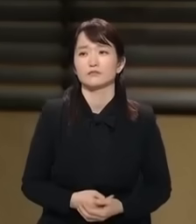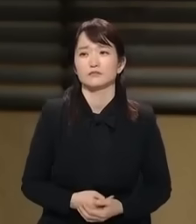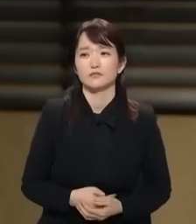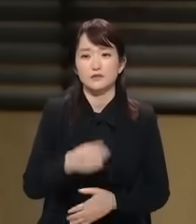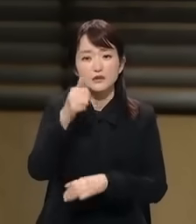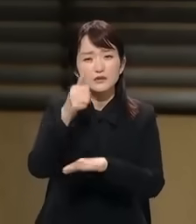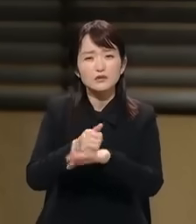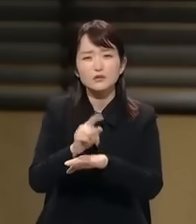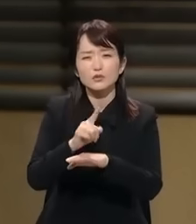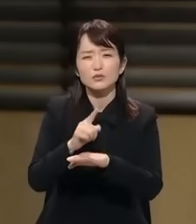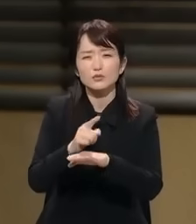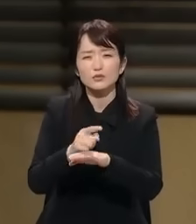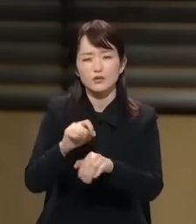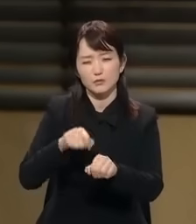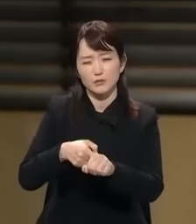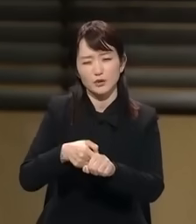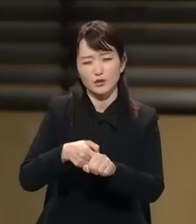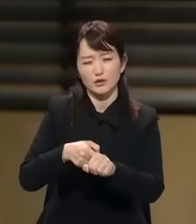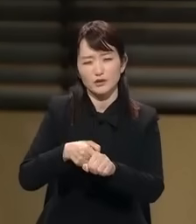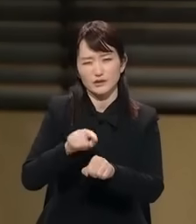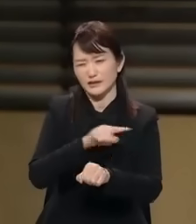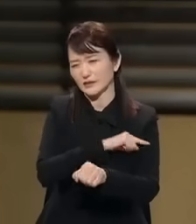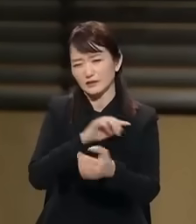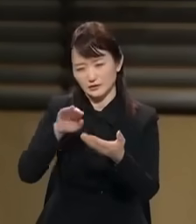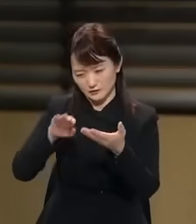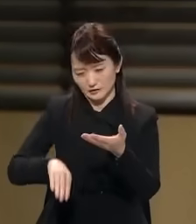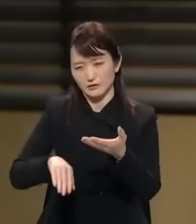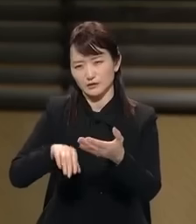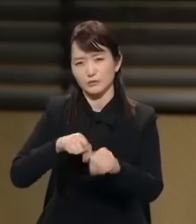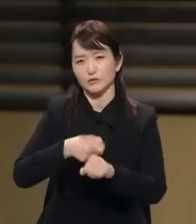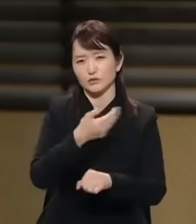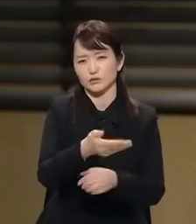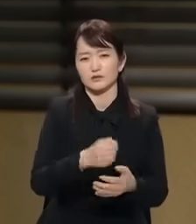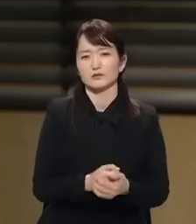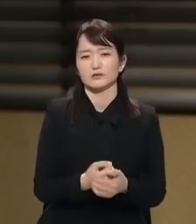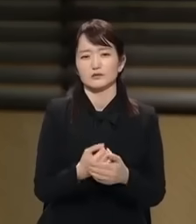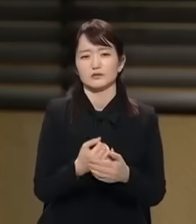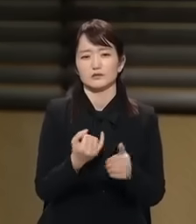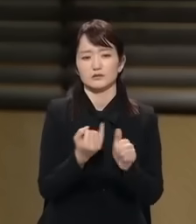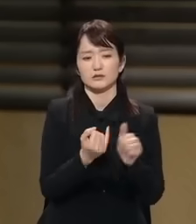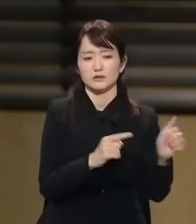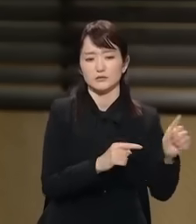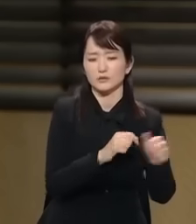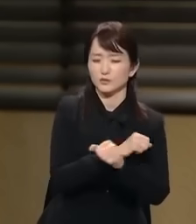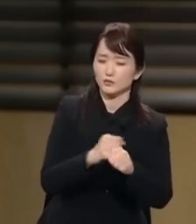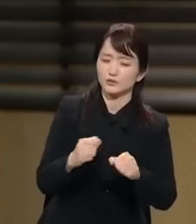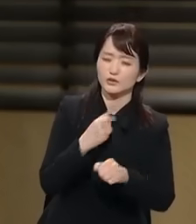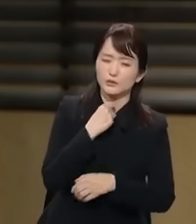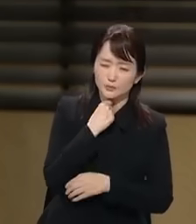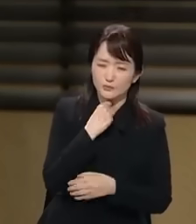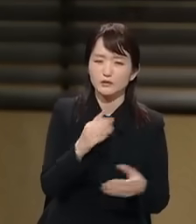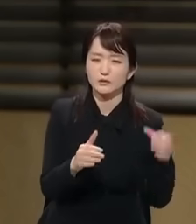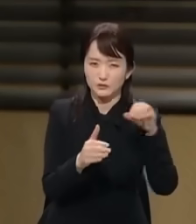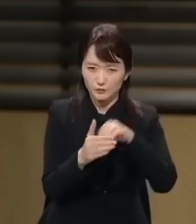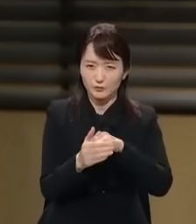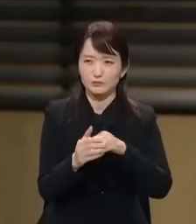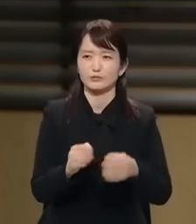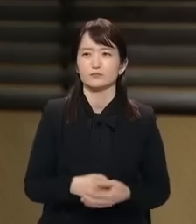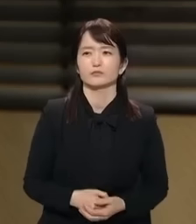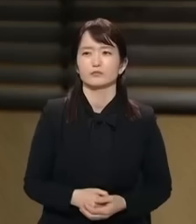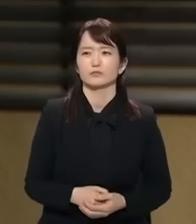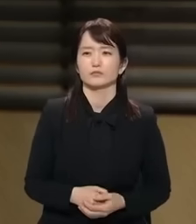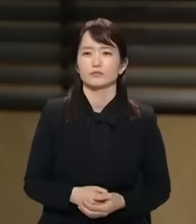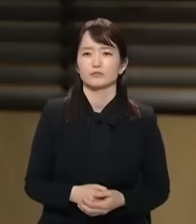결국 최소한으로 갈 수밖에 없었던 그런 상황이었던 거예요 거기 더해서 이제 남편도 선처를 바르고 있었던 이런 사정들을 참작을 해서